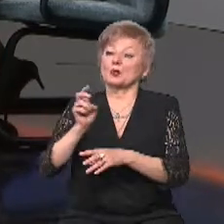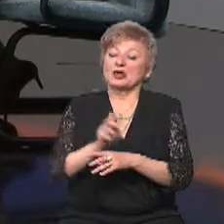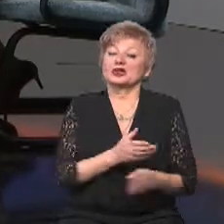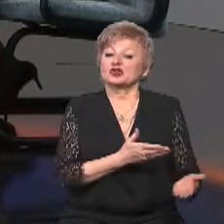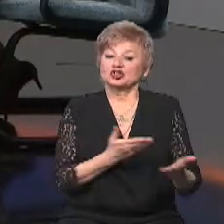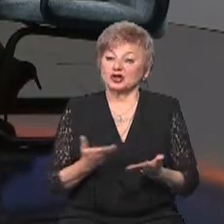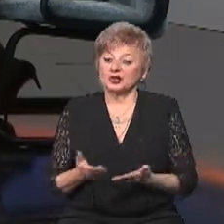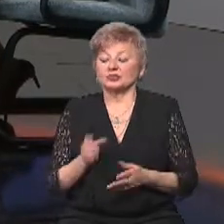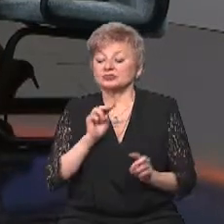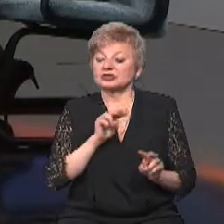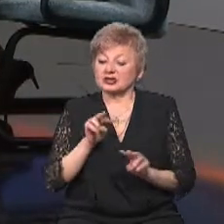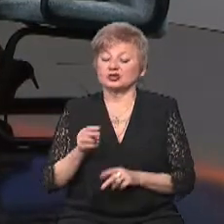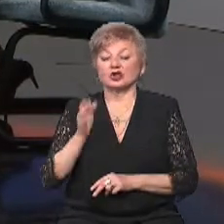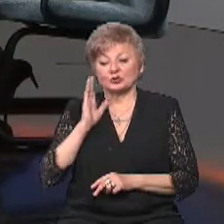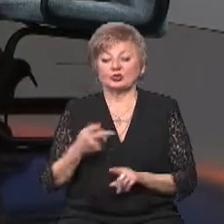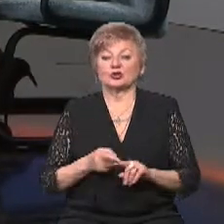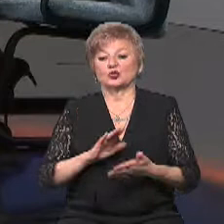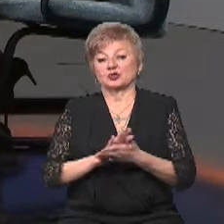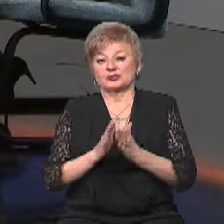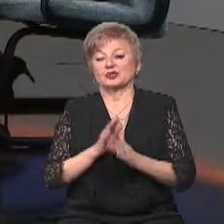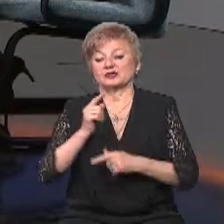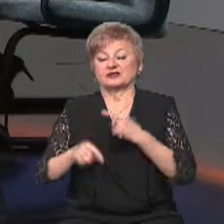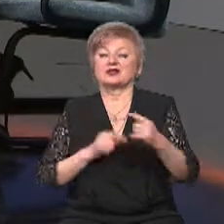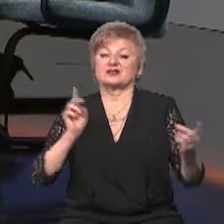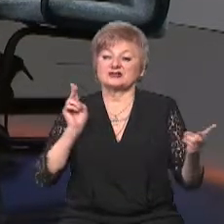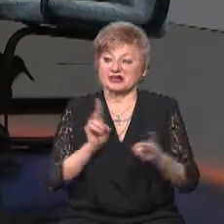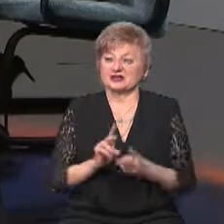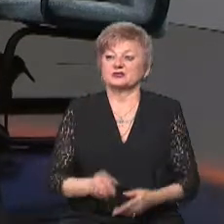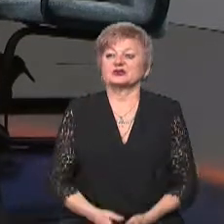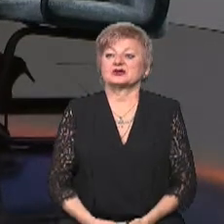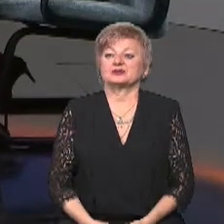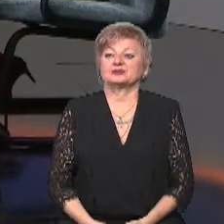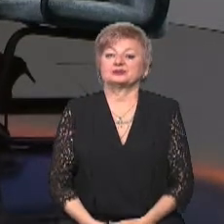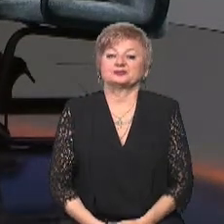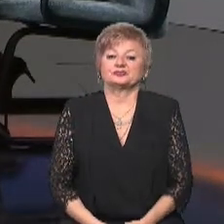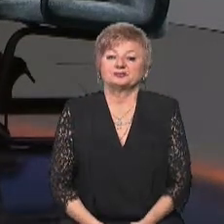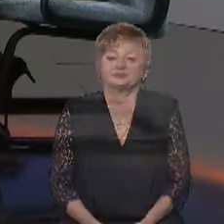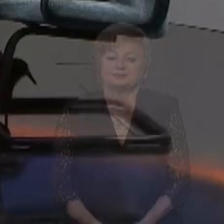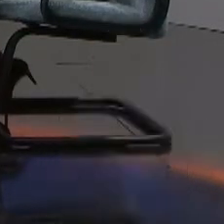відстежувати цю ситуацію і побачимося на Суспільному. Дякуємо, до побачення.